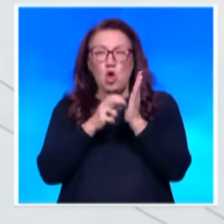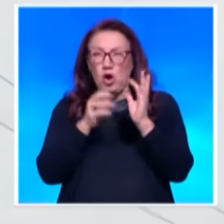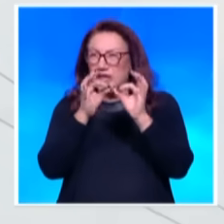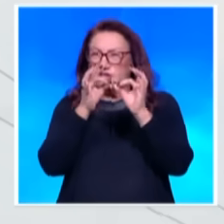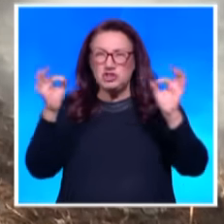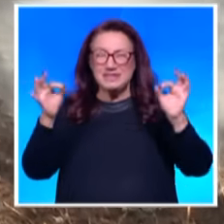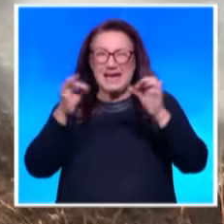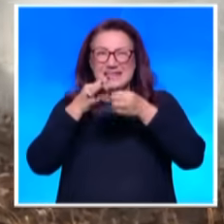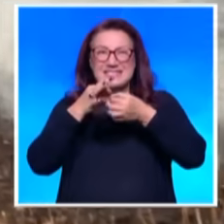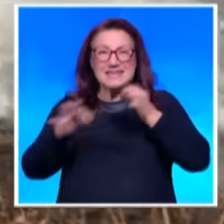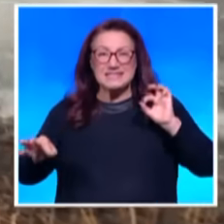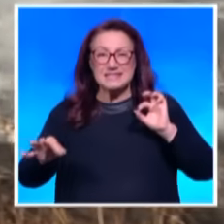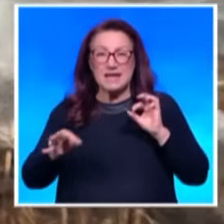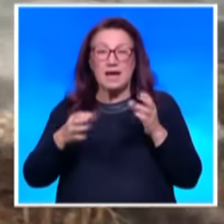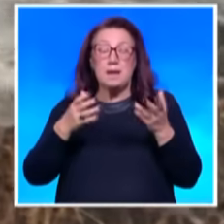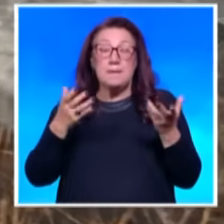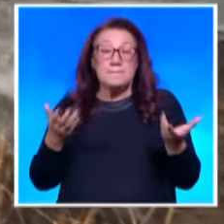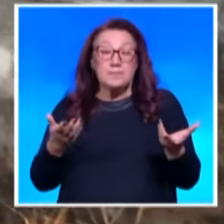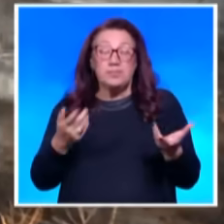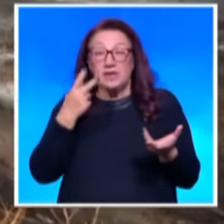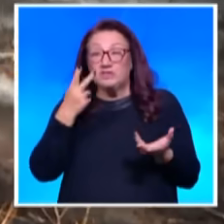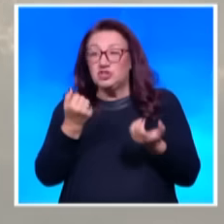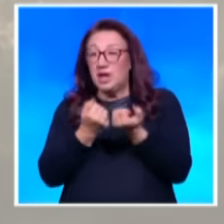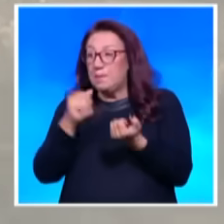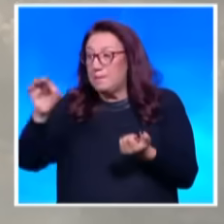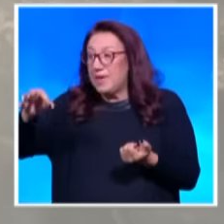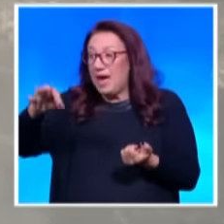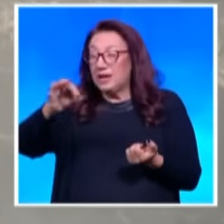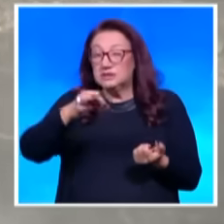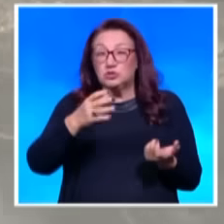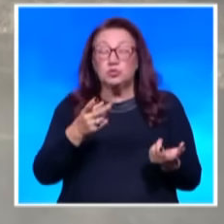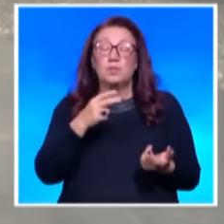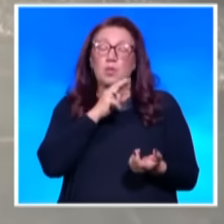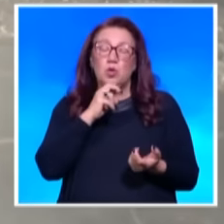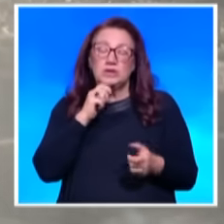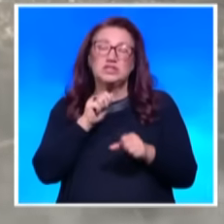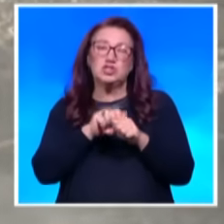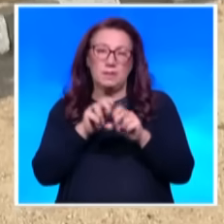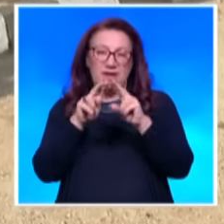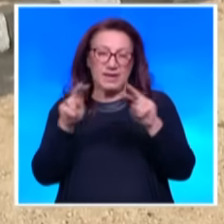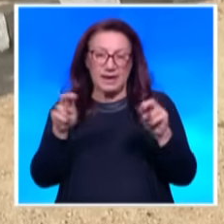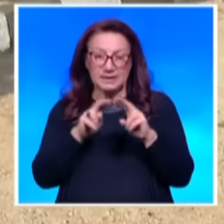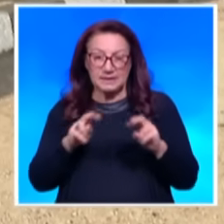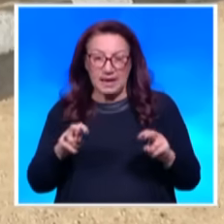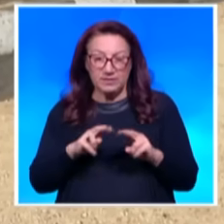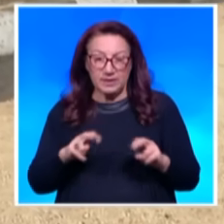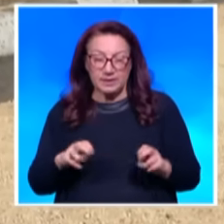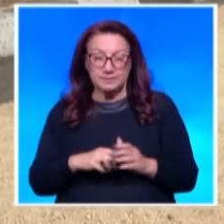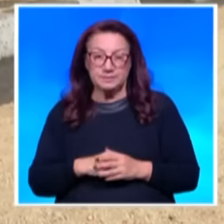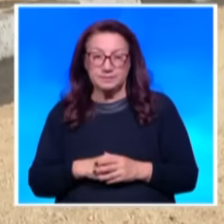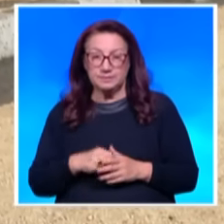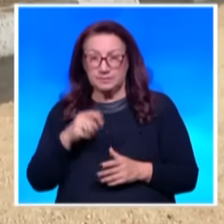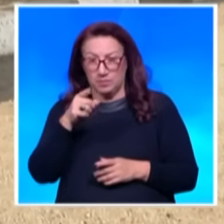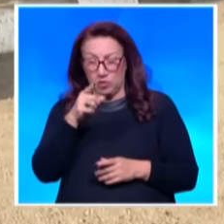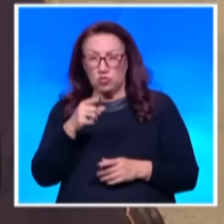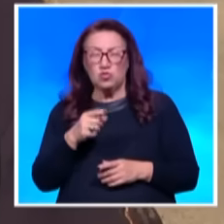че огнищата са няколко, колегите от полицията в последствие ще си извършат съответните действия. Това са смяната, която беше